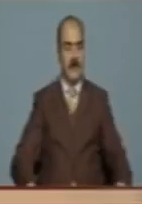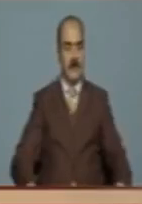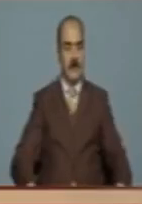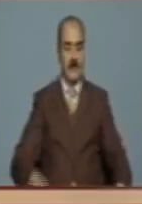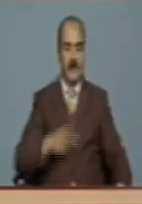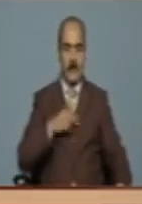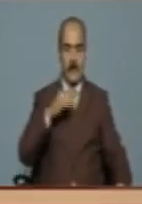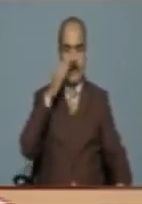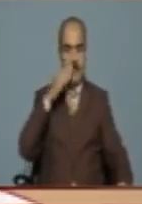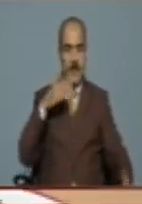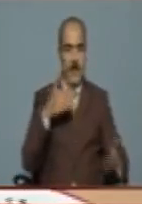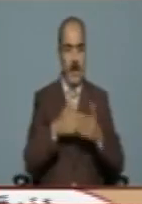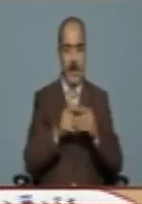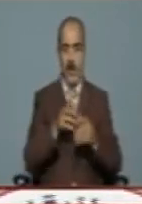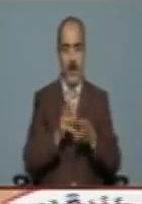في هذه المناسبة